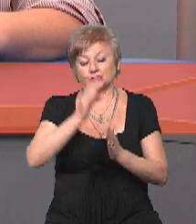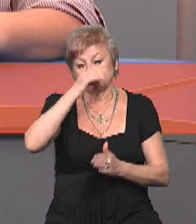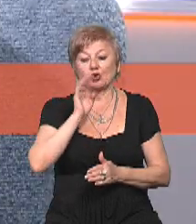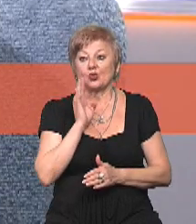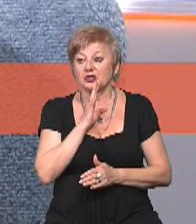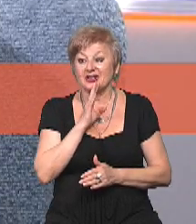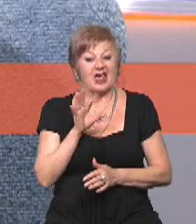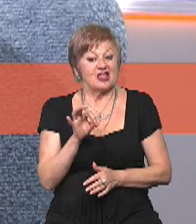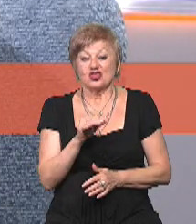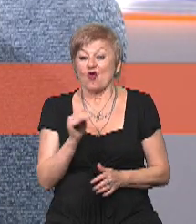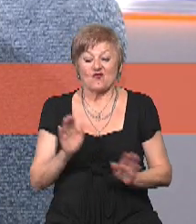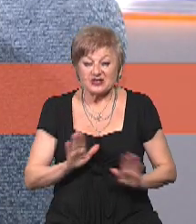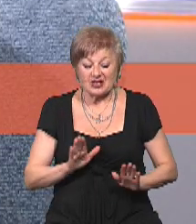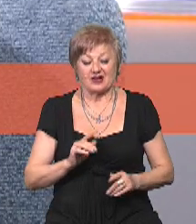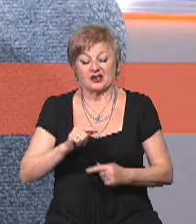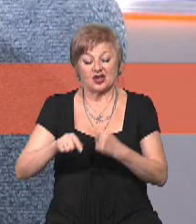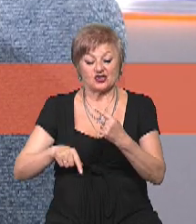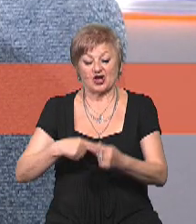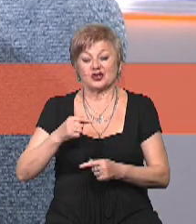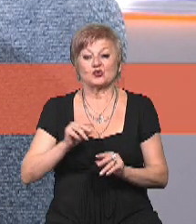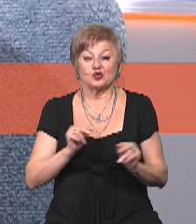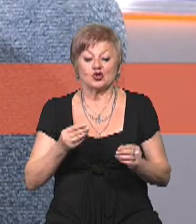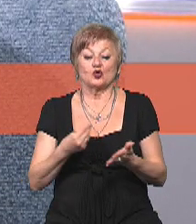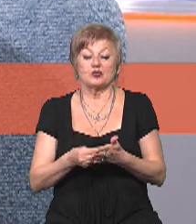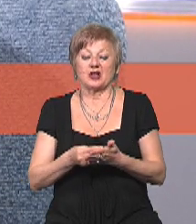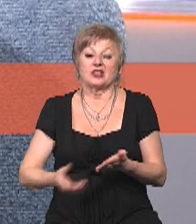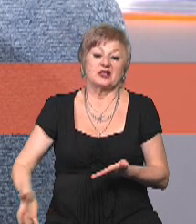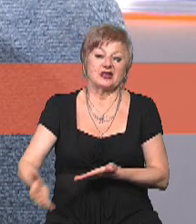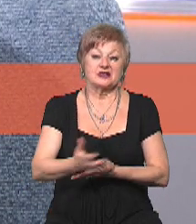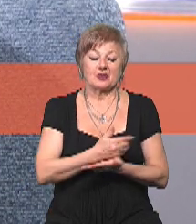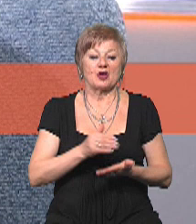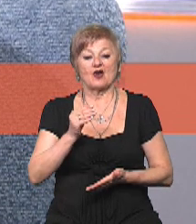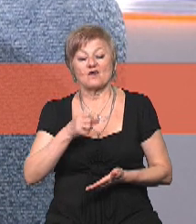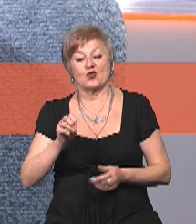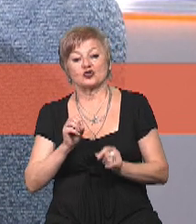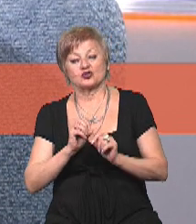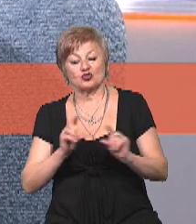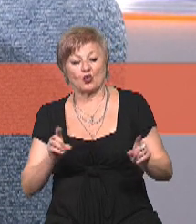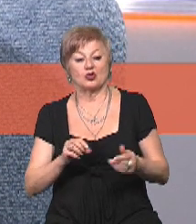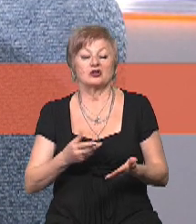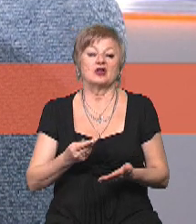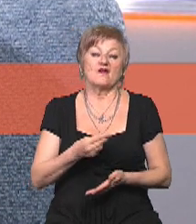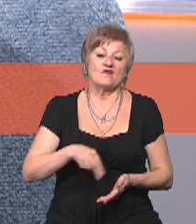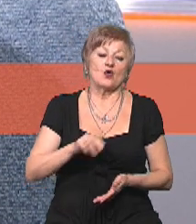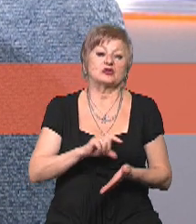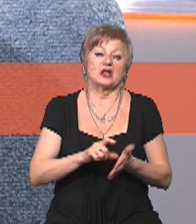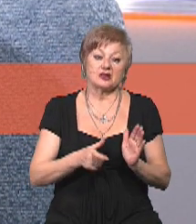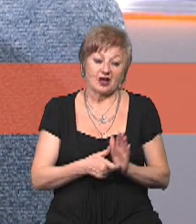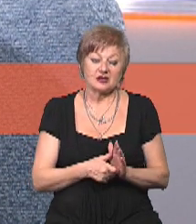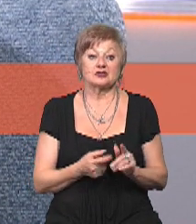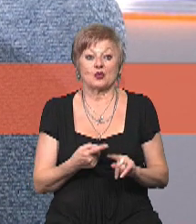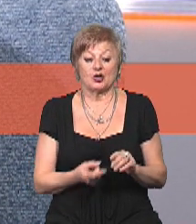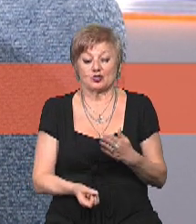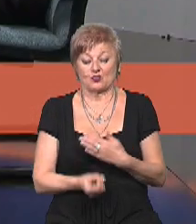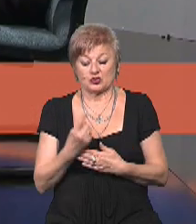звісно, неофіційно, через вчителів, і просять здавати гроші у так звані фонди класу, фонди школи на матеріальне забезпечення. І від цього виникає